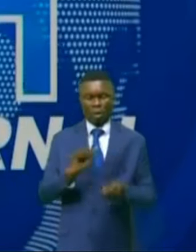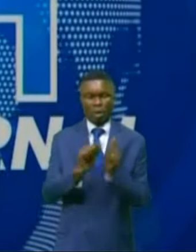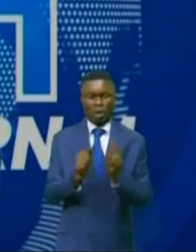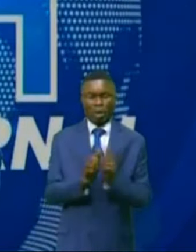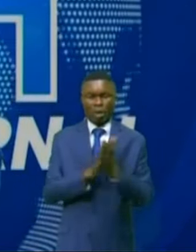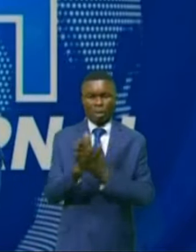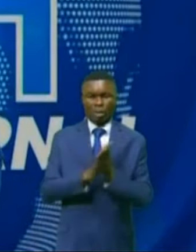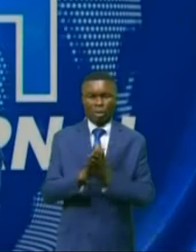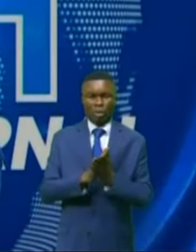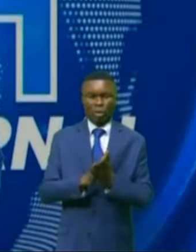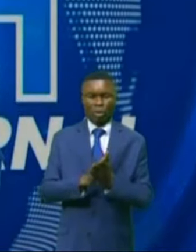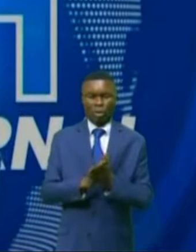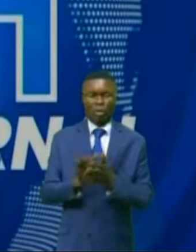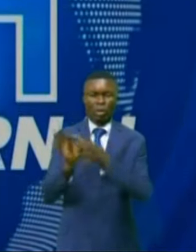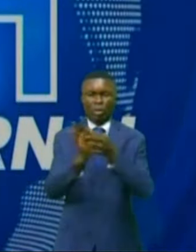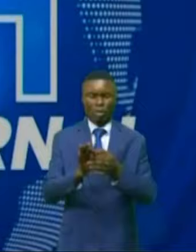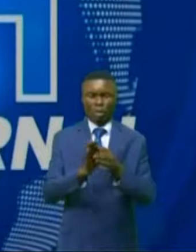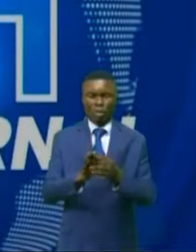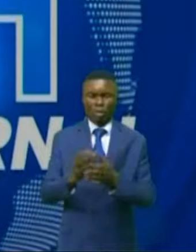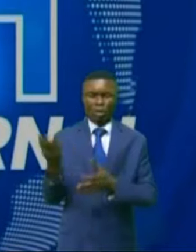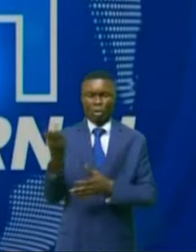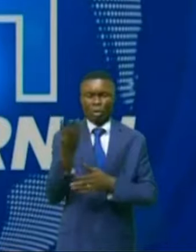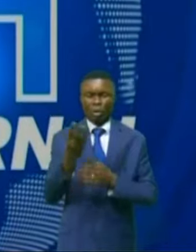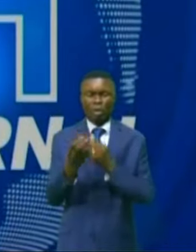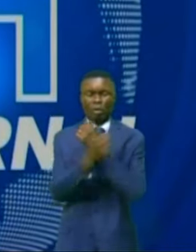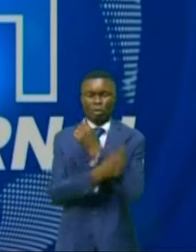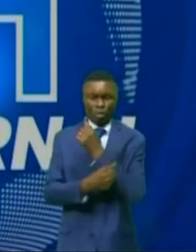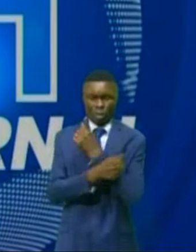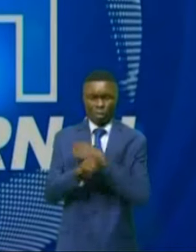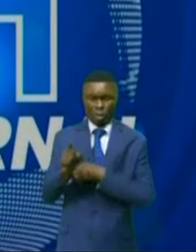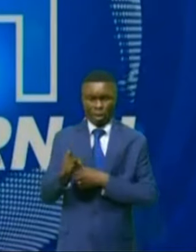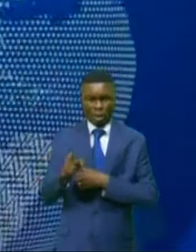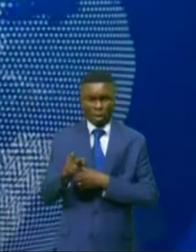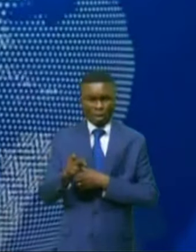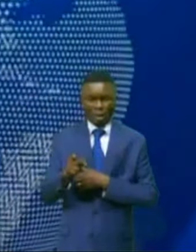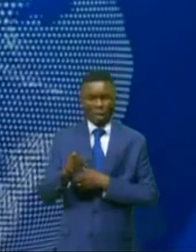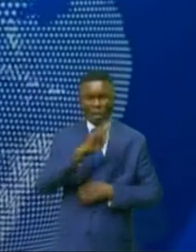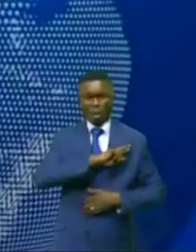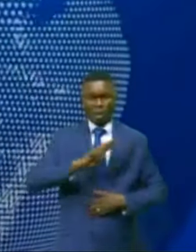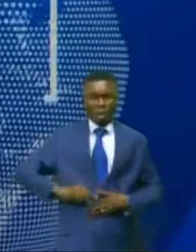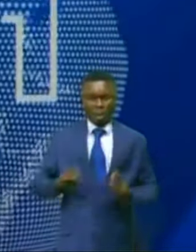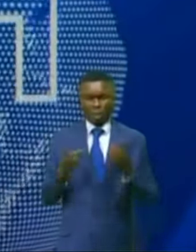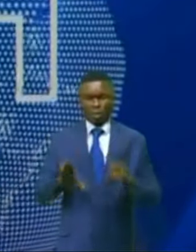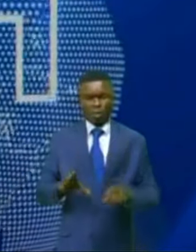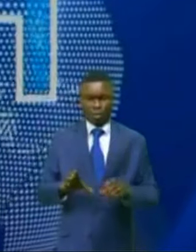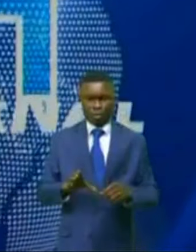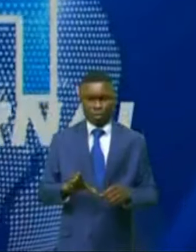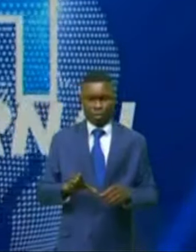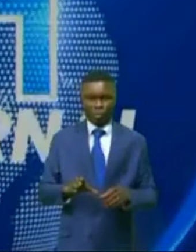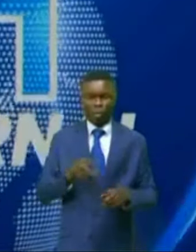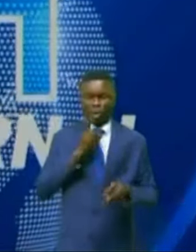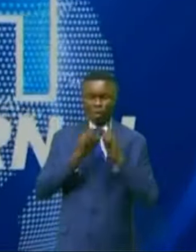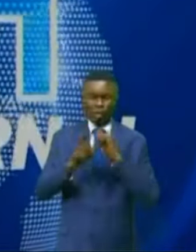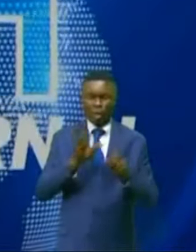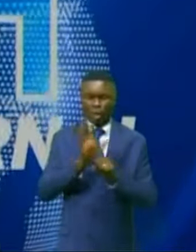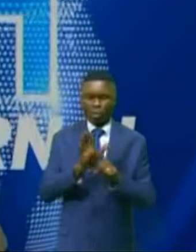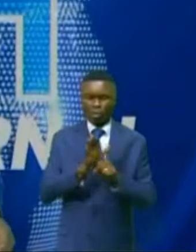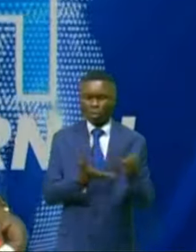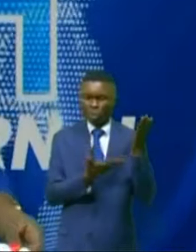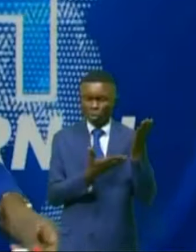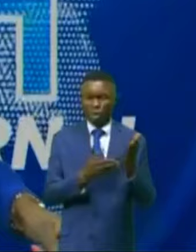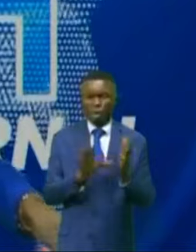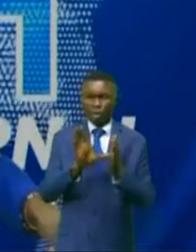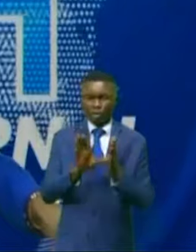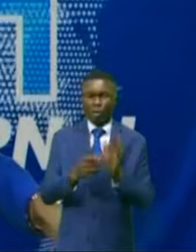liées à la coopération bilatérale entre ces différents pays et la RDC étaient au menu des échanges. Un élément à suivre